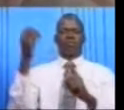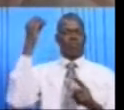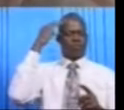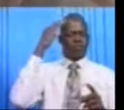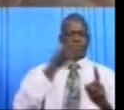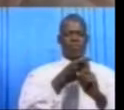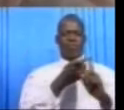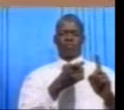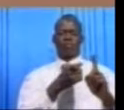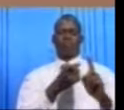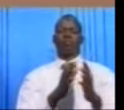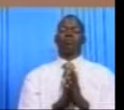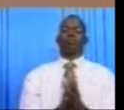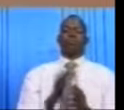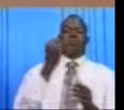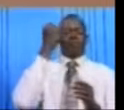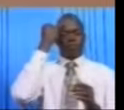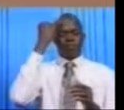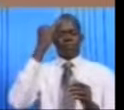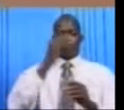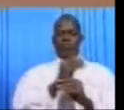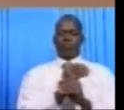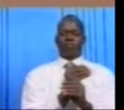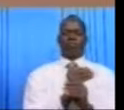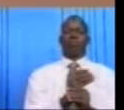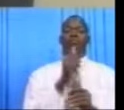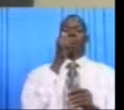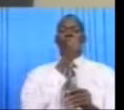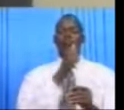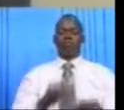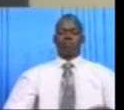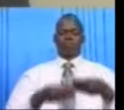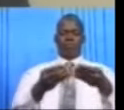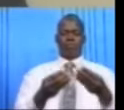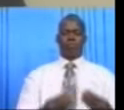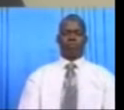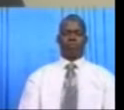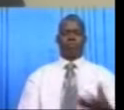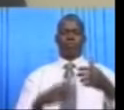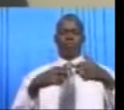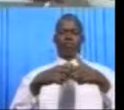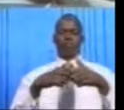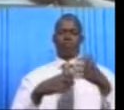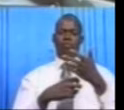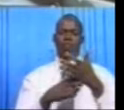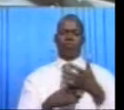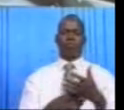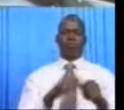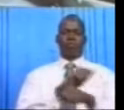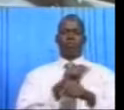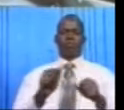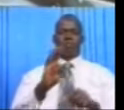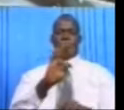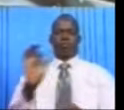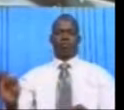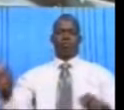intarissable d'énergie. L'idée de cet opérateur privé est justement d'apporter des solutions d'économie d'énergie aux industries burkinabées